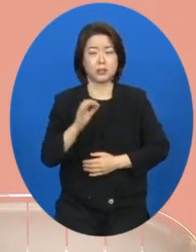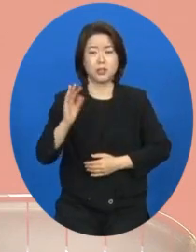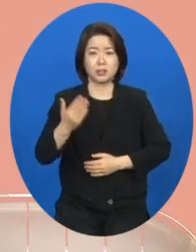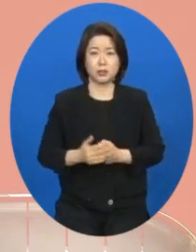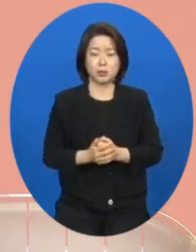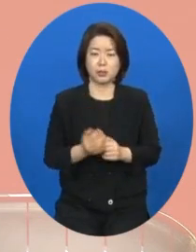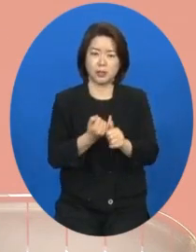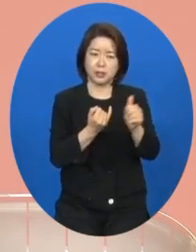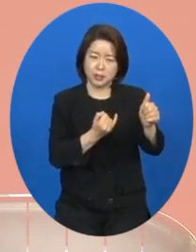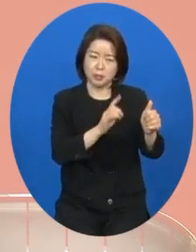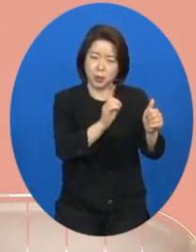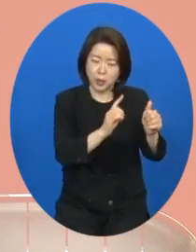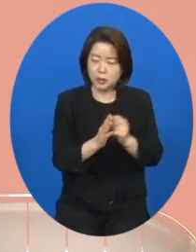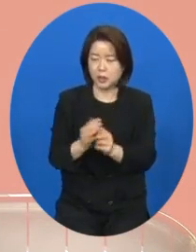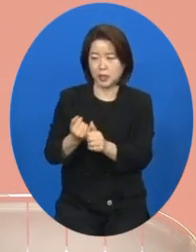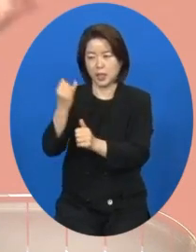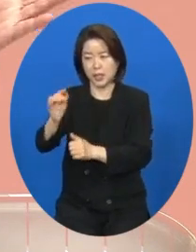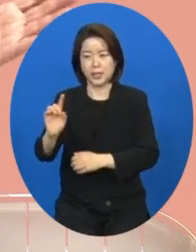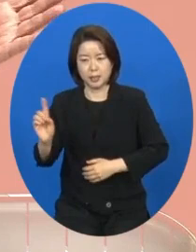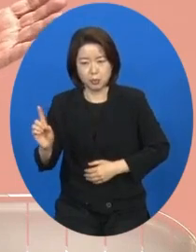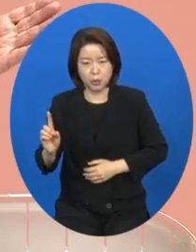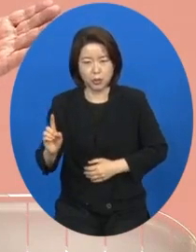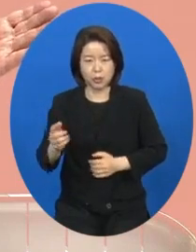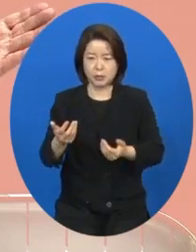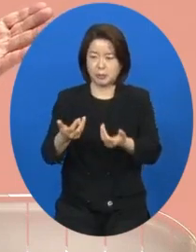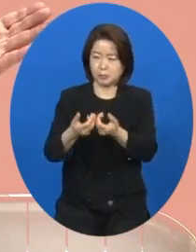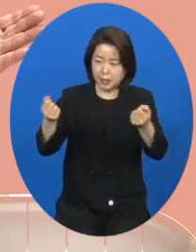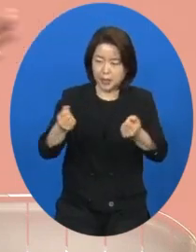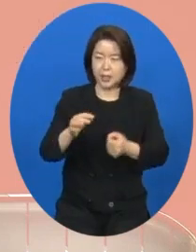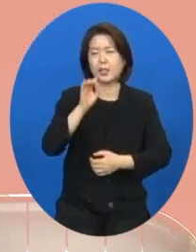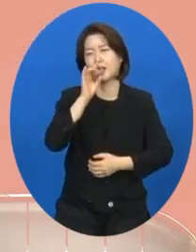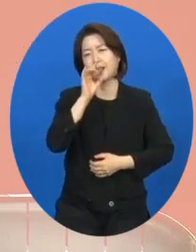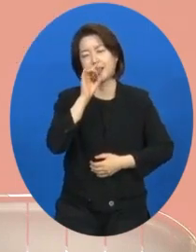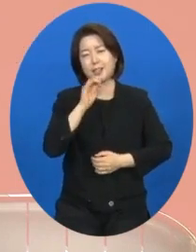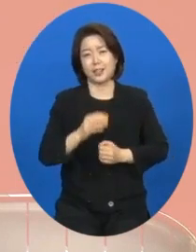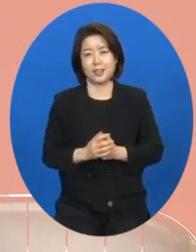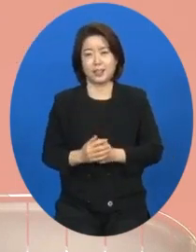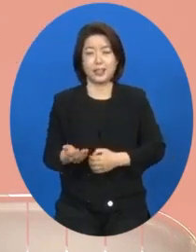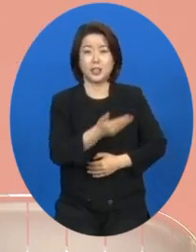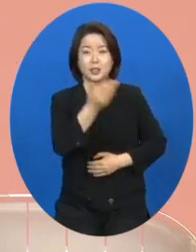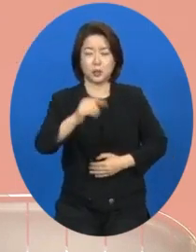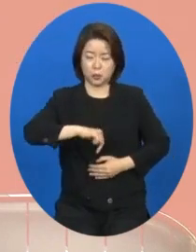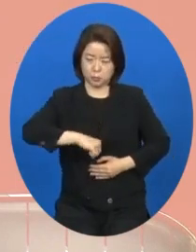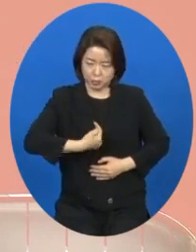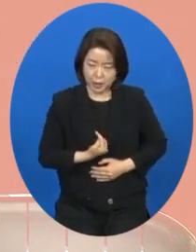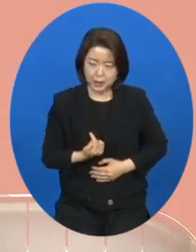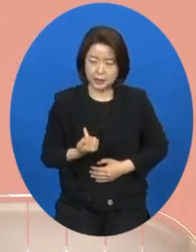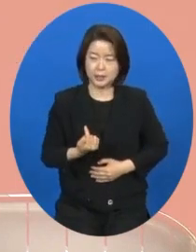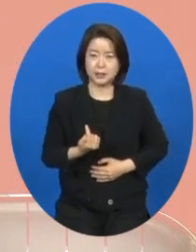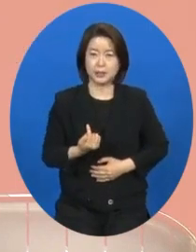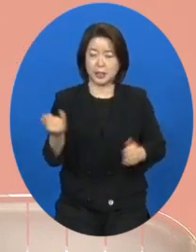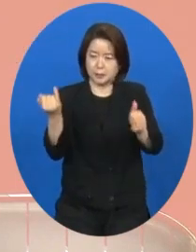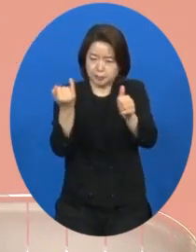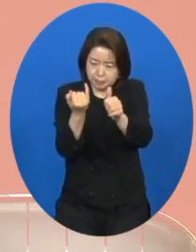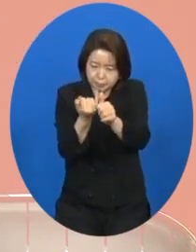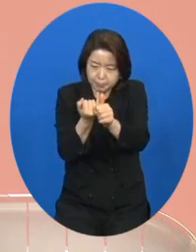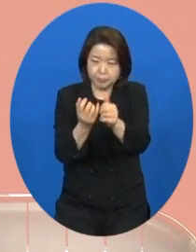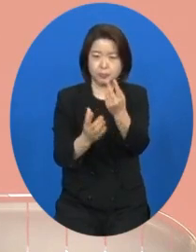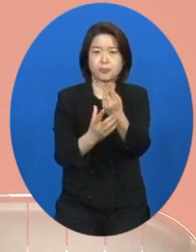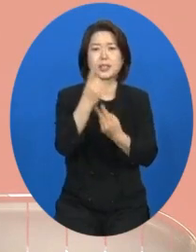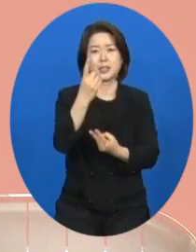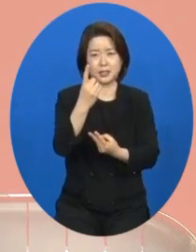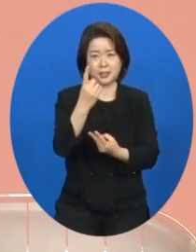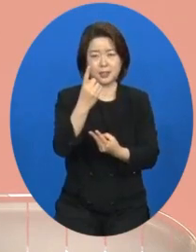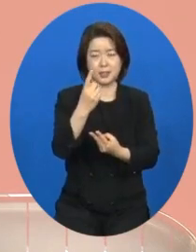남편이 어떻다, 아내가 어떻다 그러면 안 되는 거예요. 여러분 자신인 거예요. 부부는 한 몸이니까.